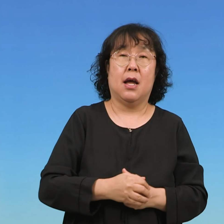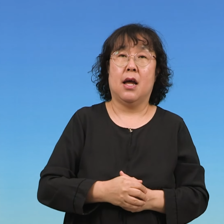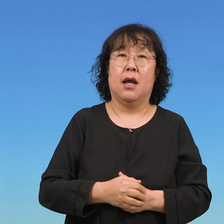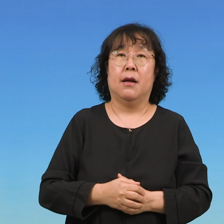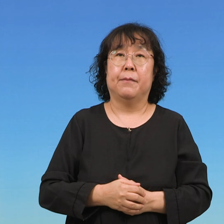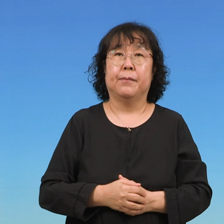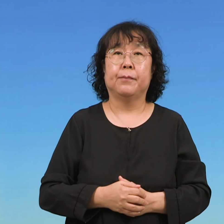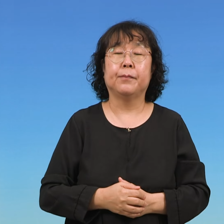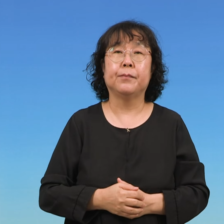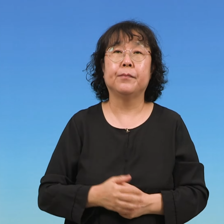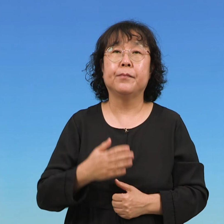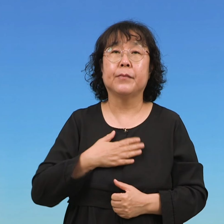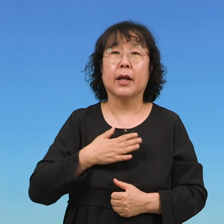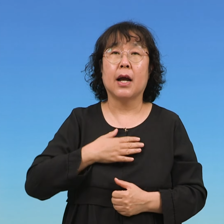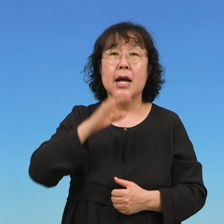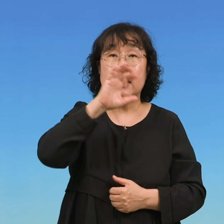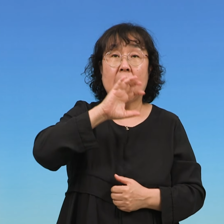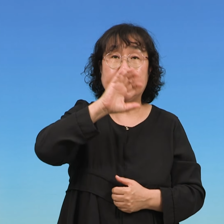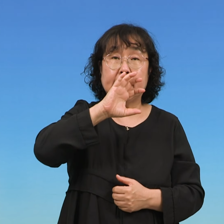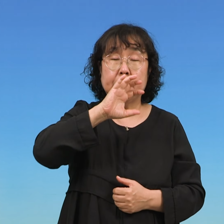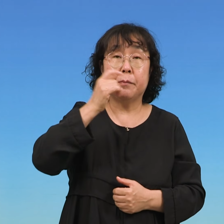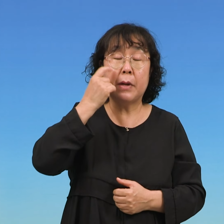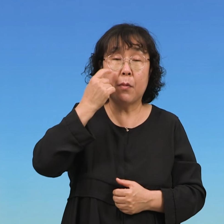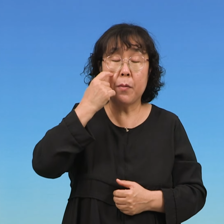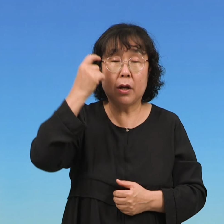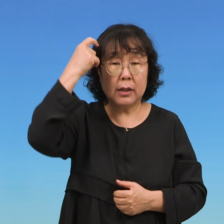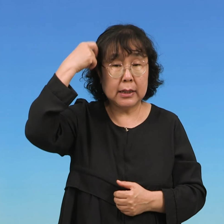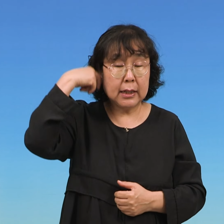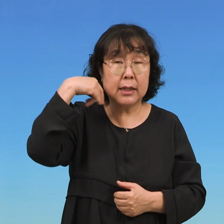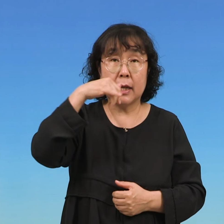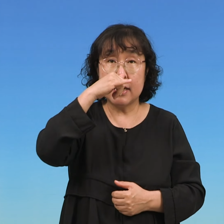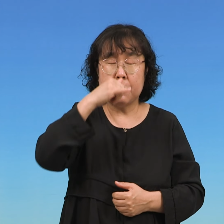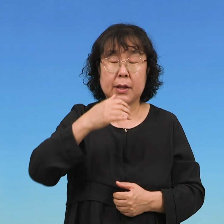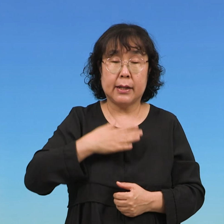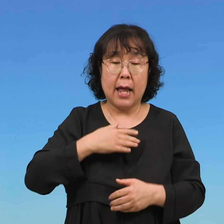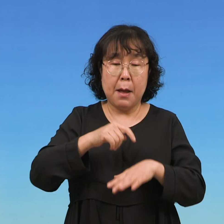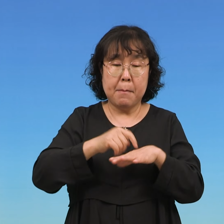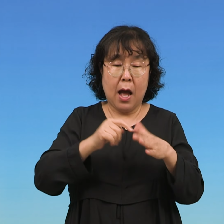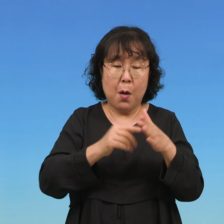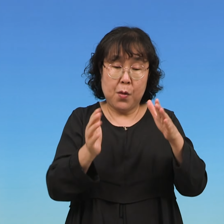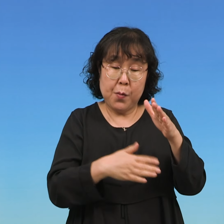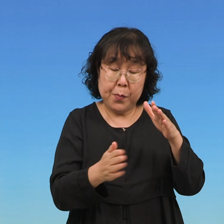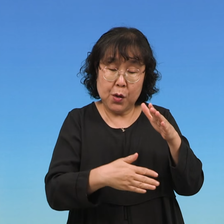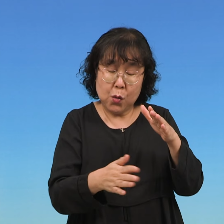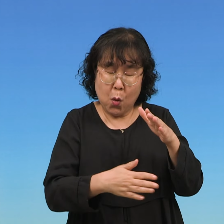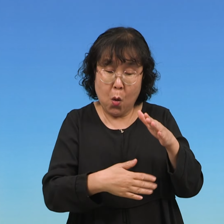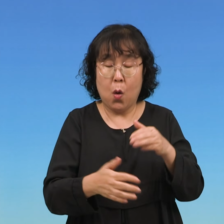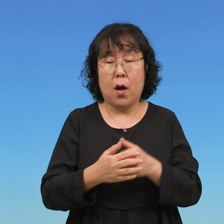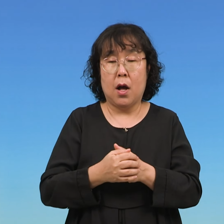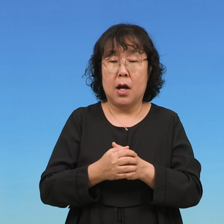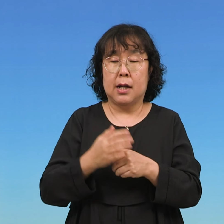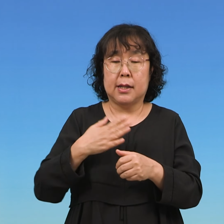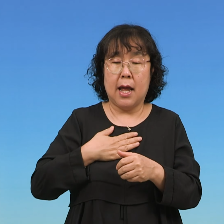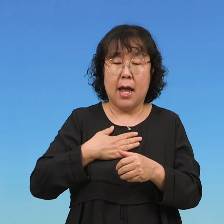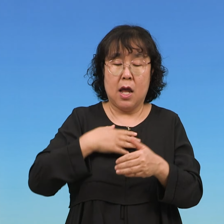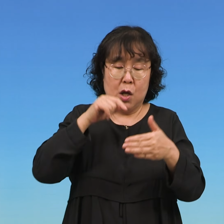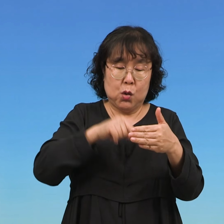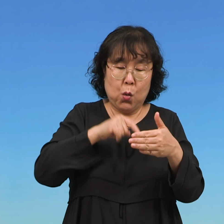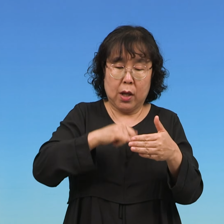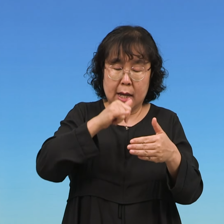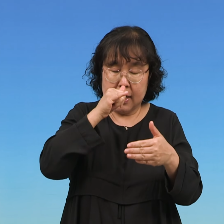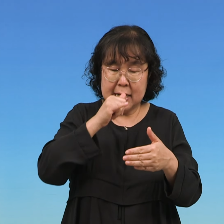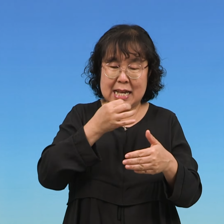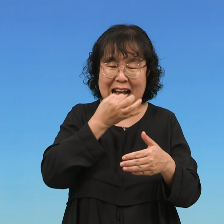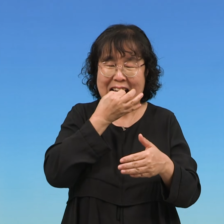손톱만큼이라도 이거를 제가 그 연습을 해보면 항상 느끼는게 이렇게 비우고 이렇게 자꾸 내 안에